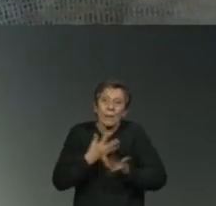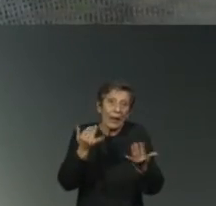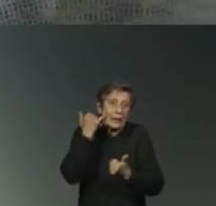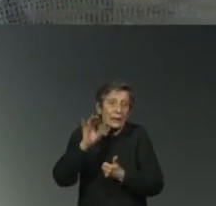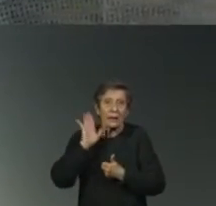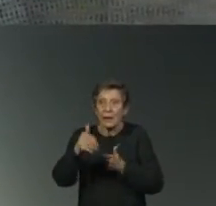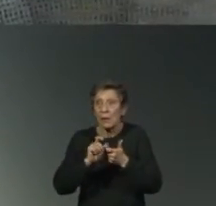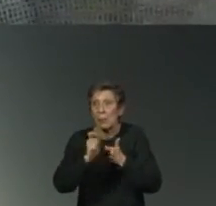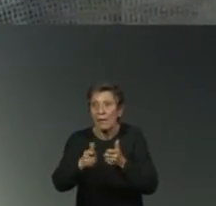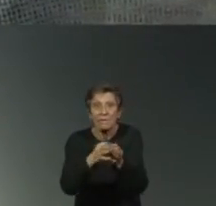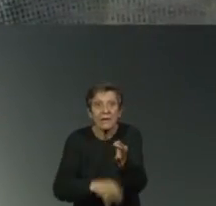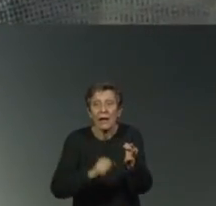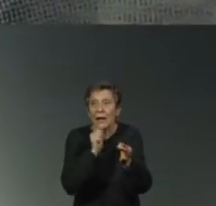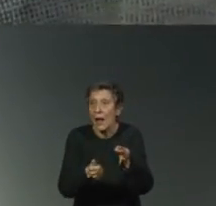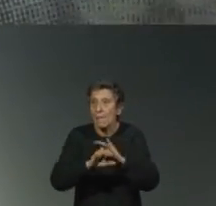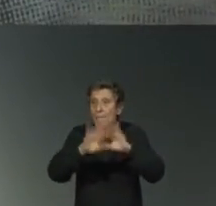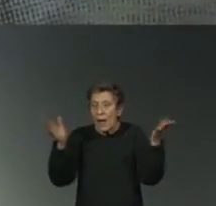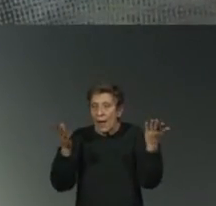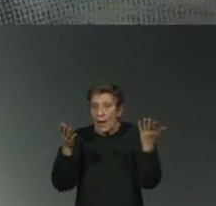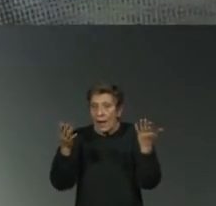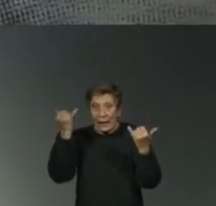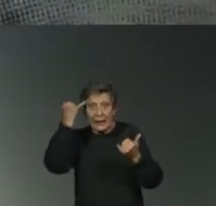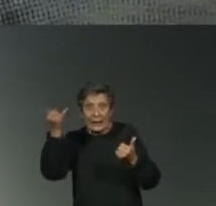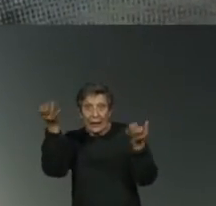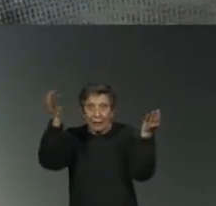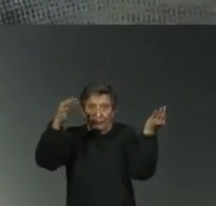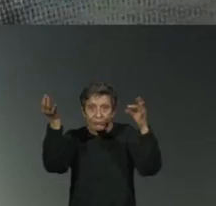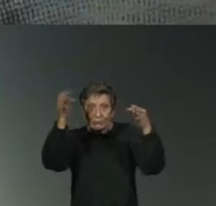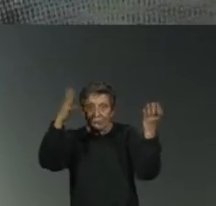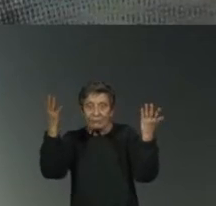Et c'est l'existence de cette petite constellation